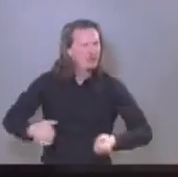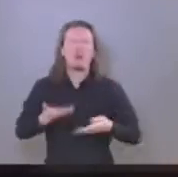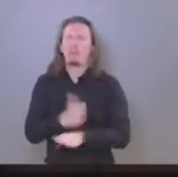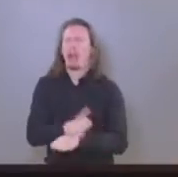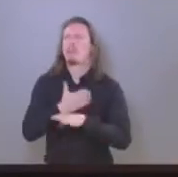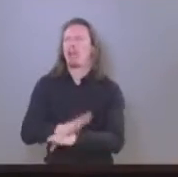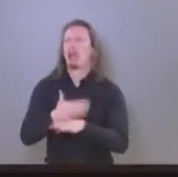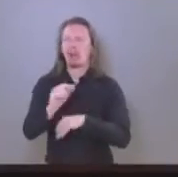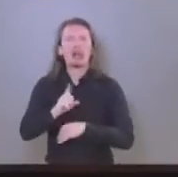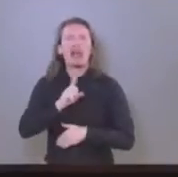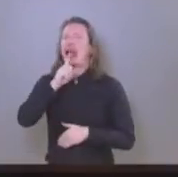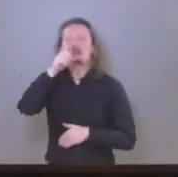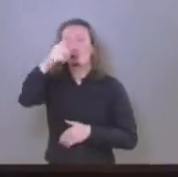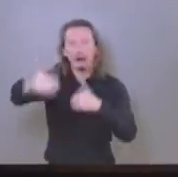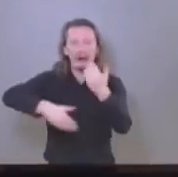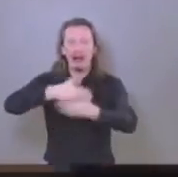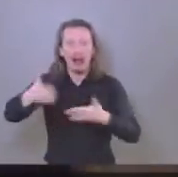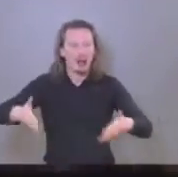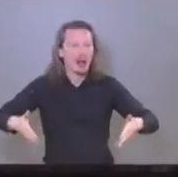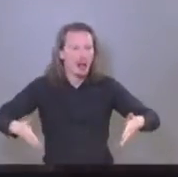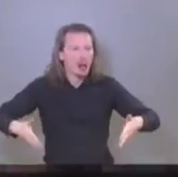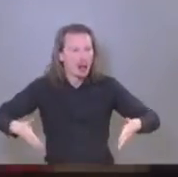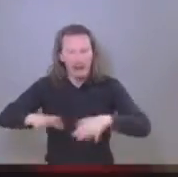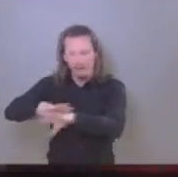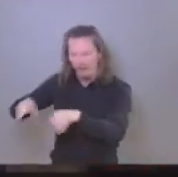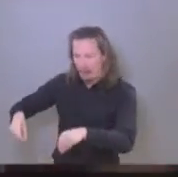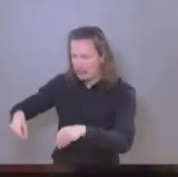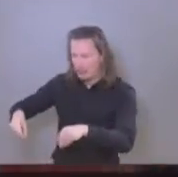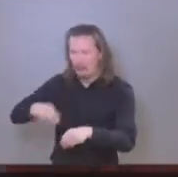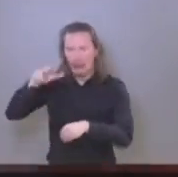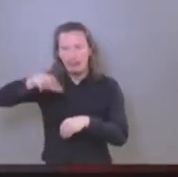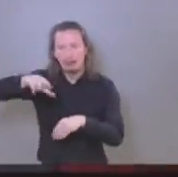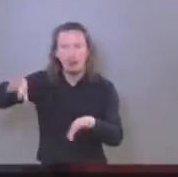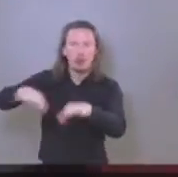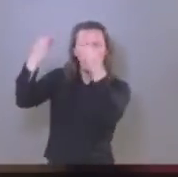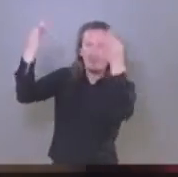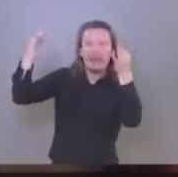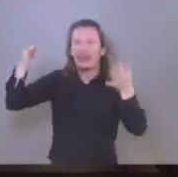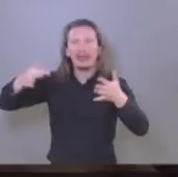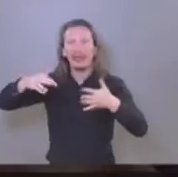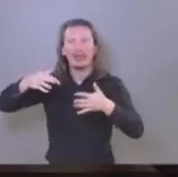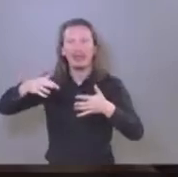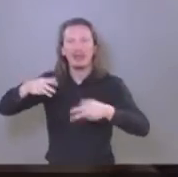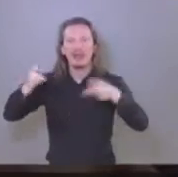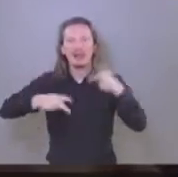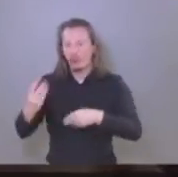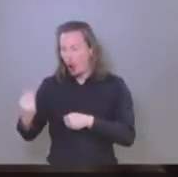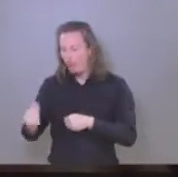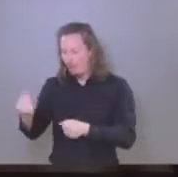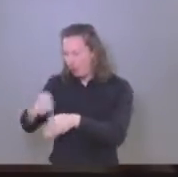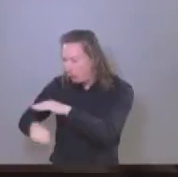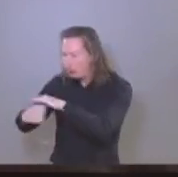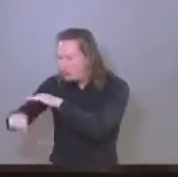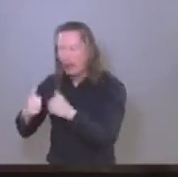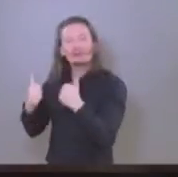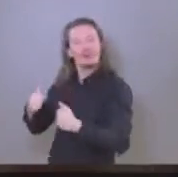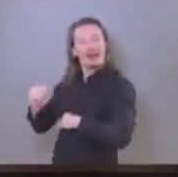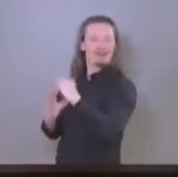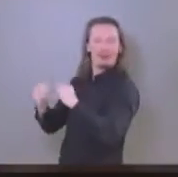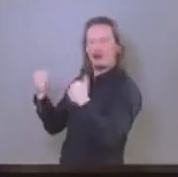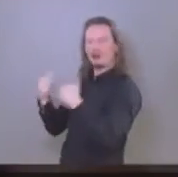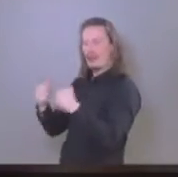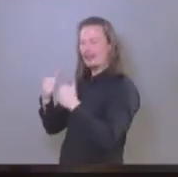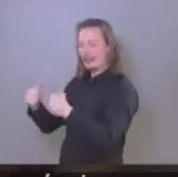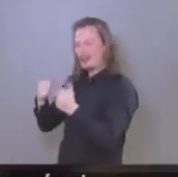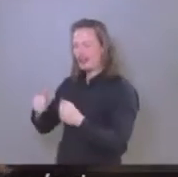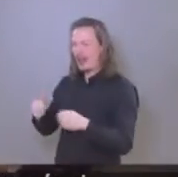puis un jour arrive, ah ben voilà, bon, alors on commence à vivre en famille, il faut trouver un appartement, et puis peut-être qu'il y a des enfants qui arrivent, c'est un vrai petit bonheur. Donc il faut